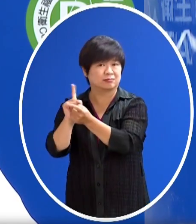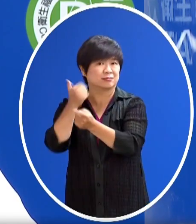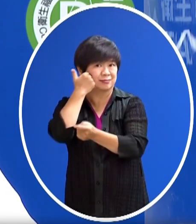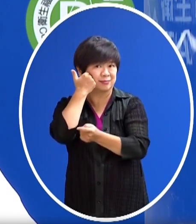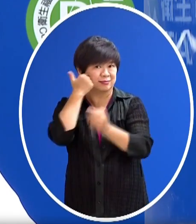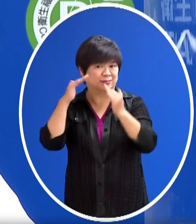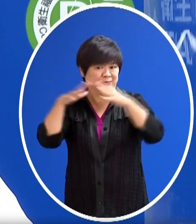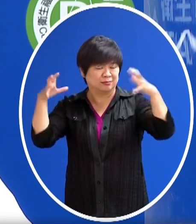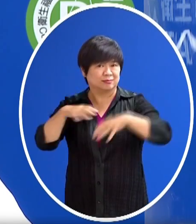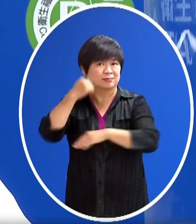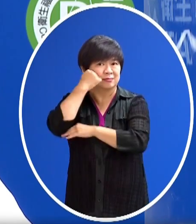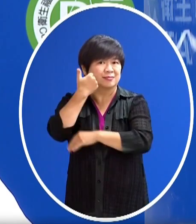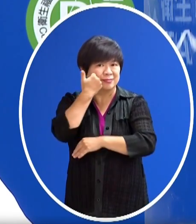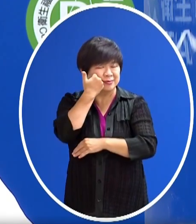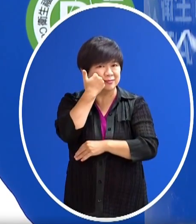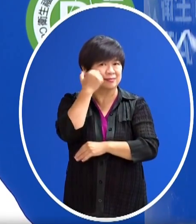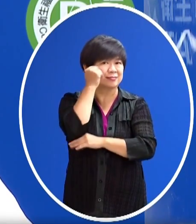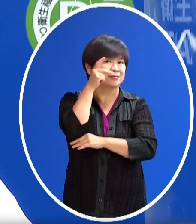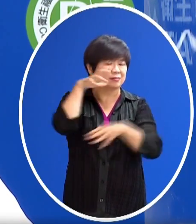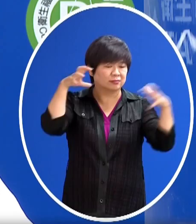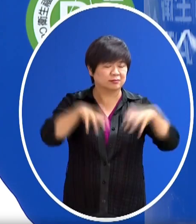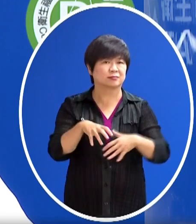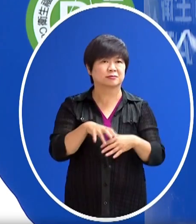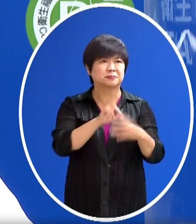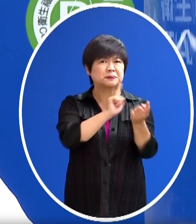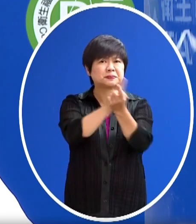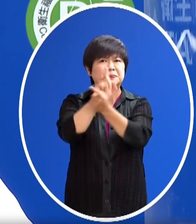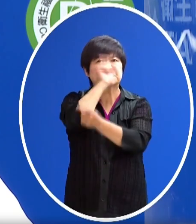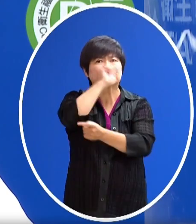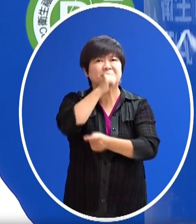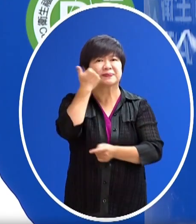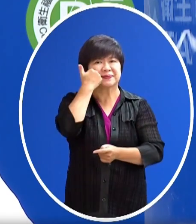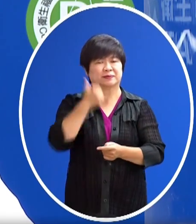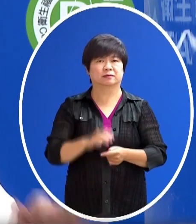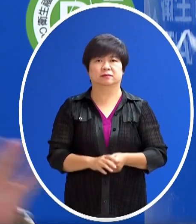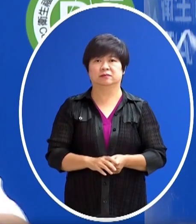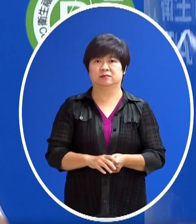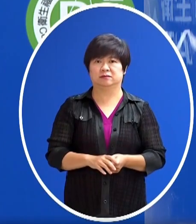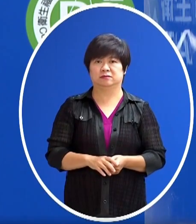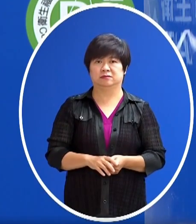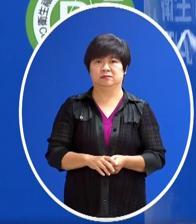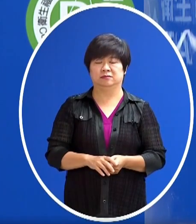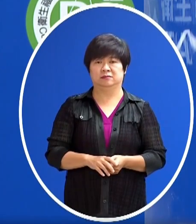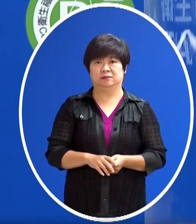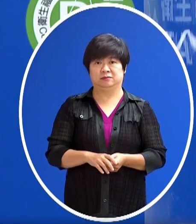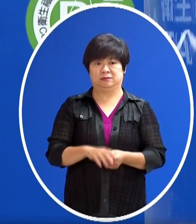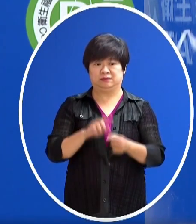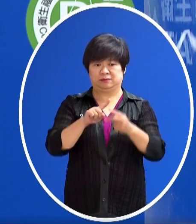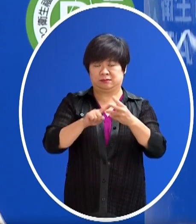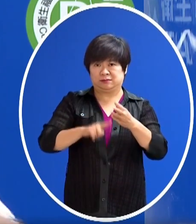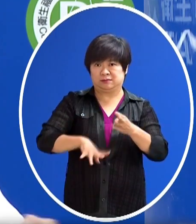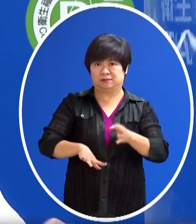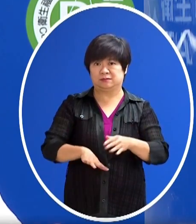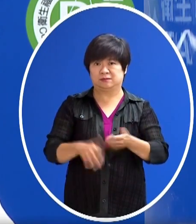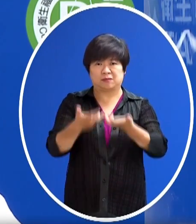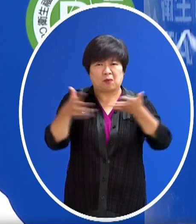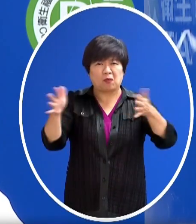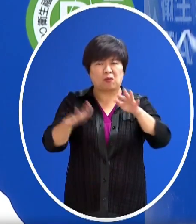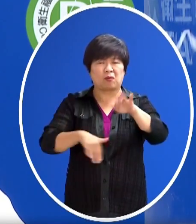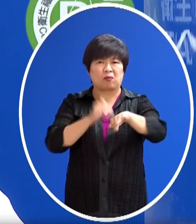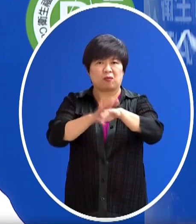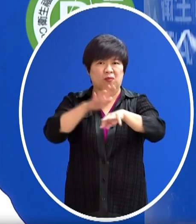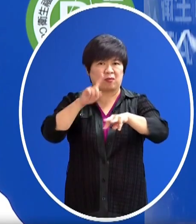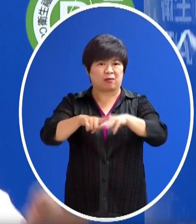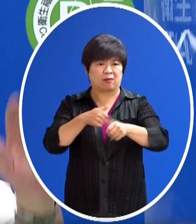家庭同住者、宿舍同样的人、密切的接触者，不但是我们要花很大的成本来处理这些